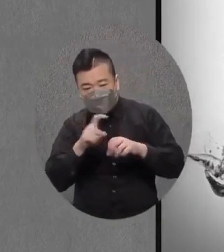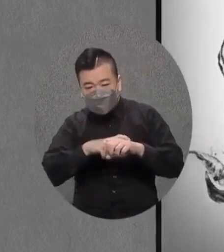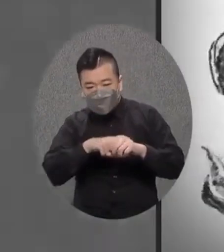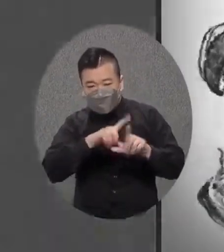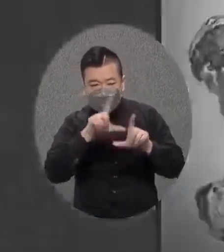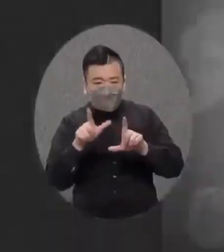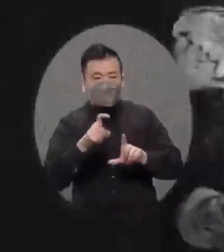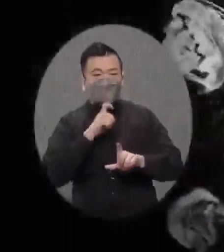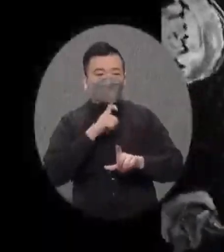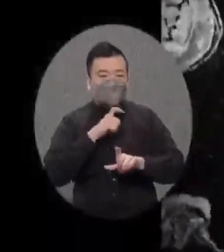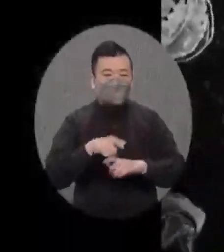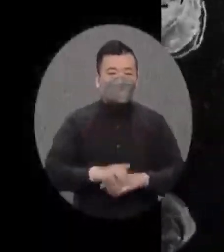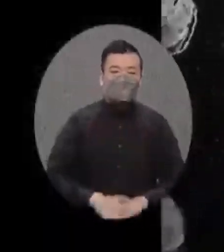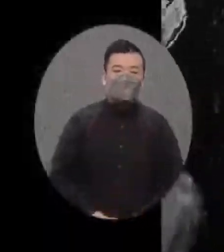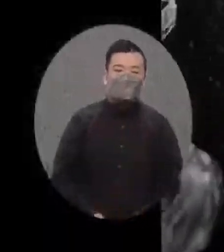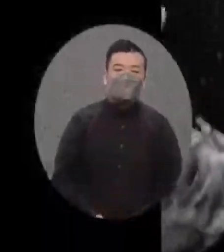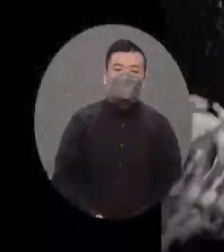啦。